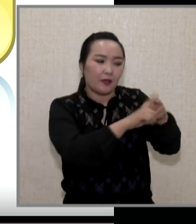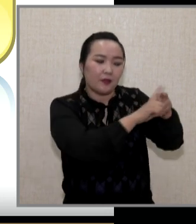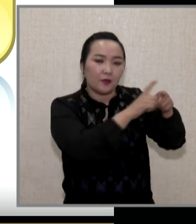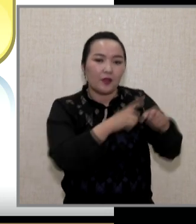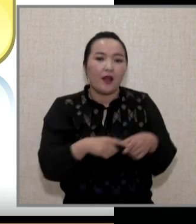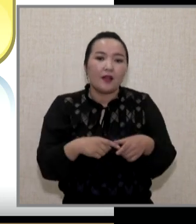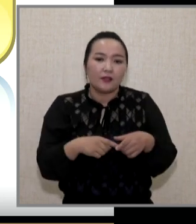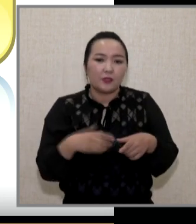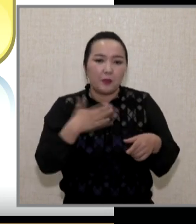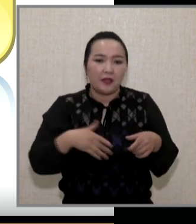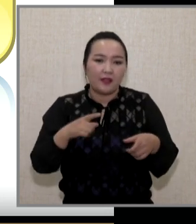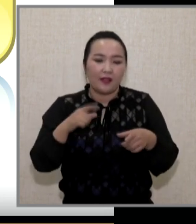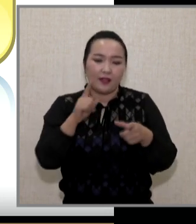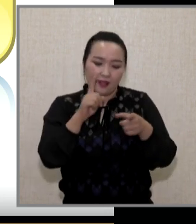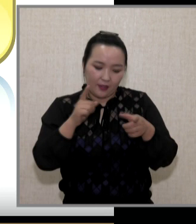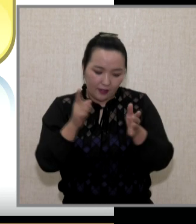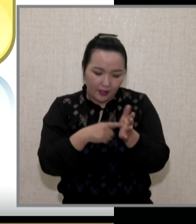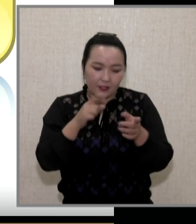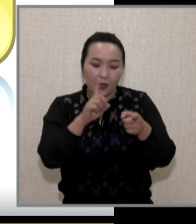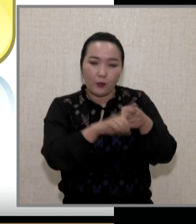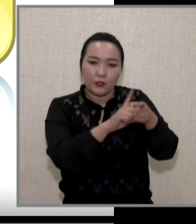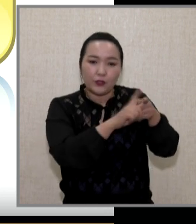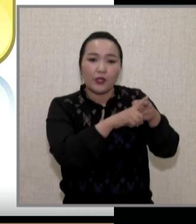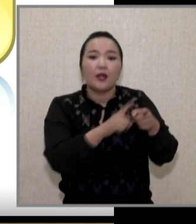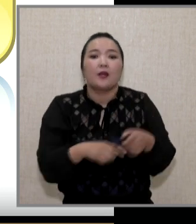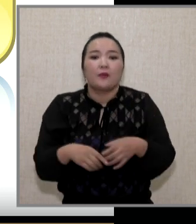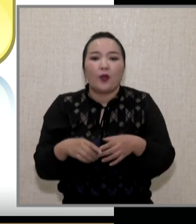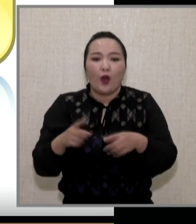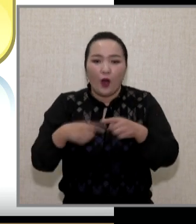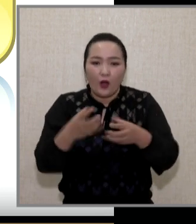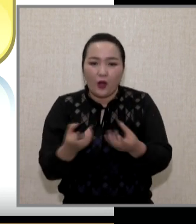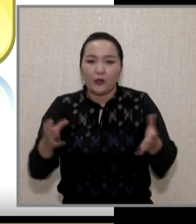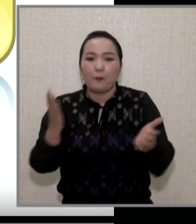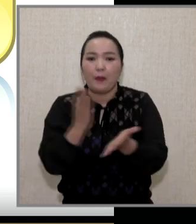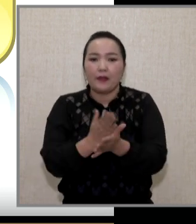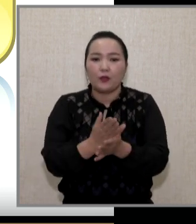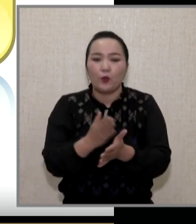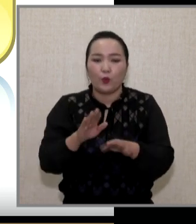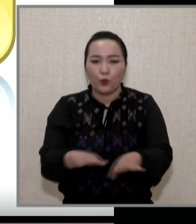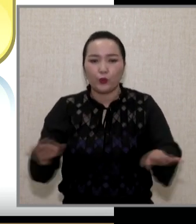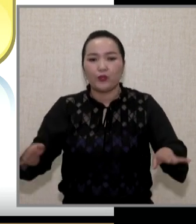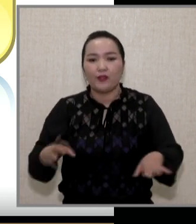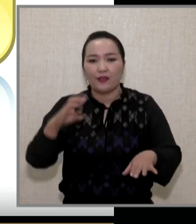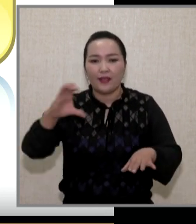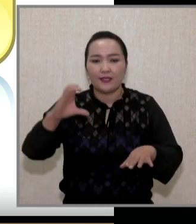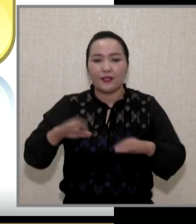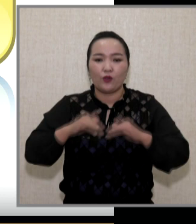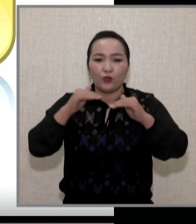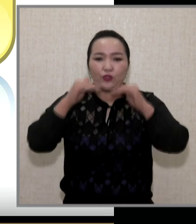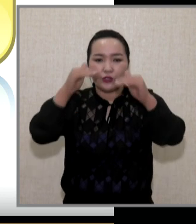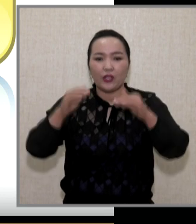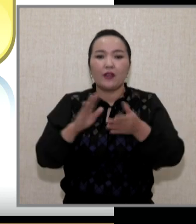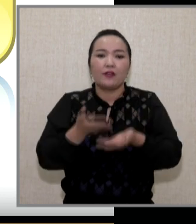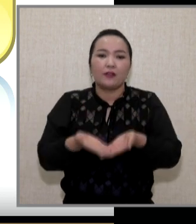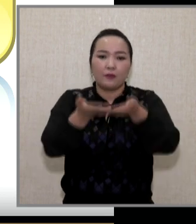нарын маань ясны хөгжлийг дэмжигч кальцийн хэмжээтэйгээр агуулдаг байгаа. За мөн үүнд мэдрэлийн тогтолцооны хэвийн үйл ажиллагааг бол